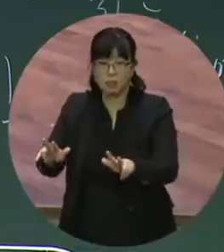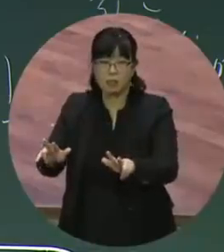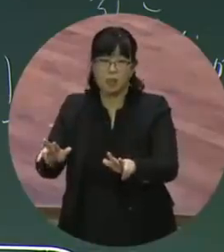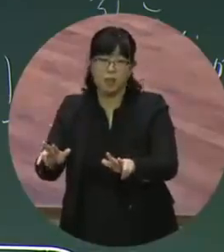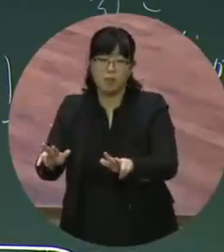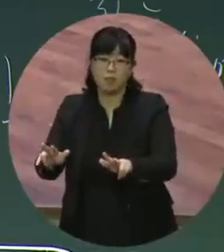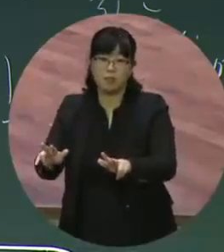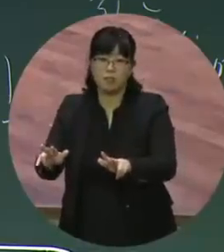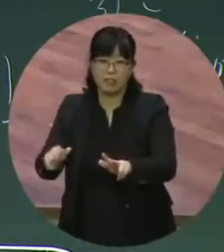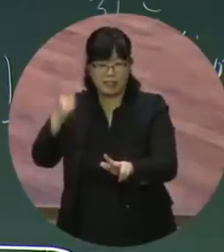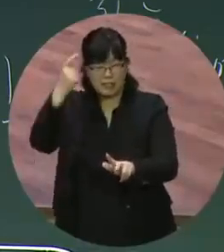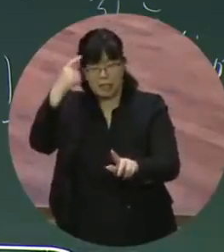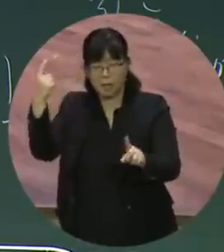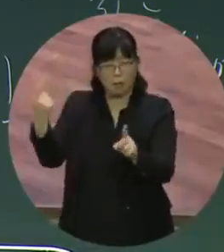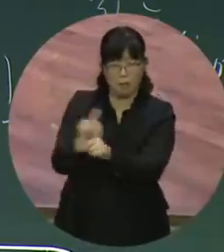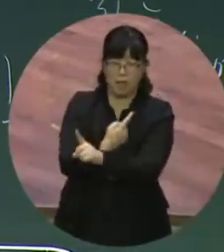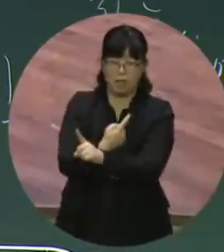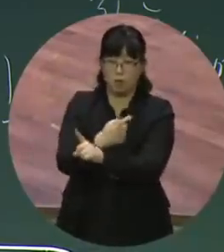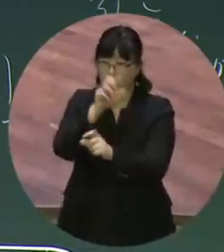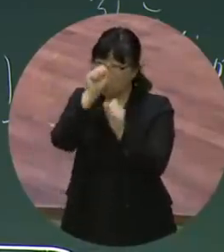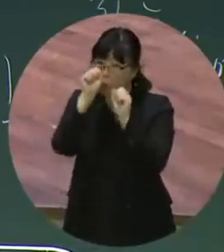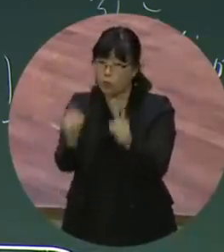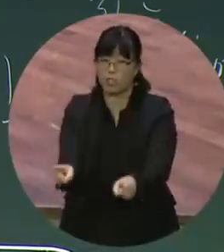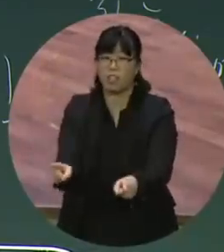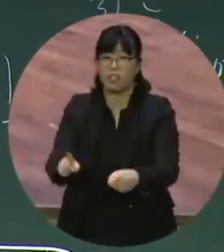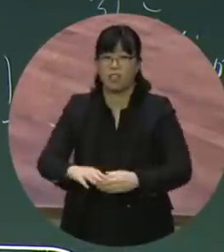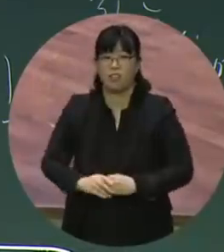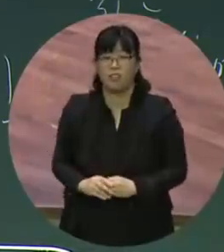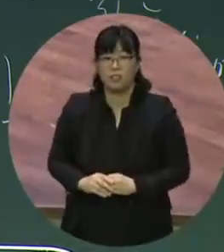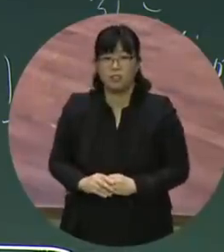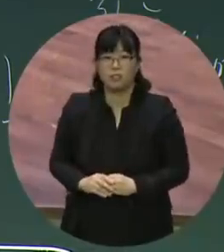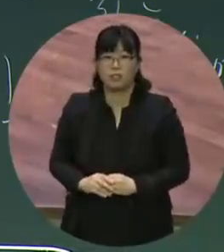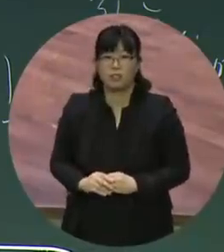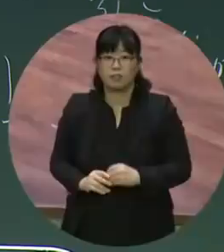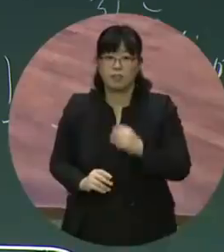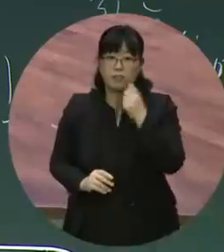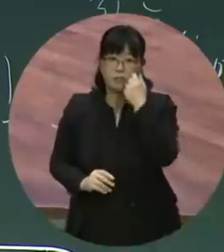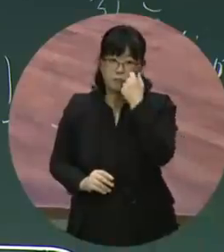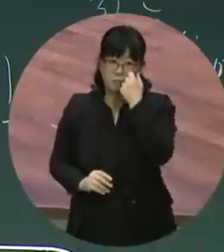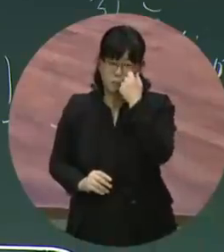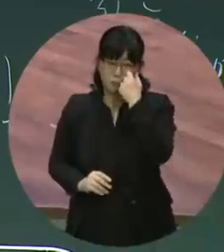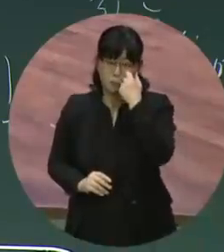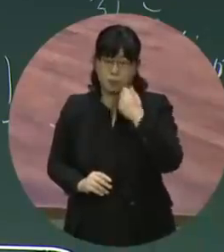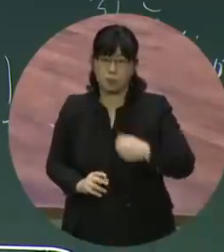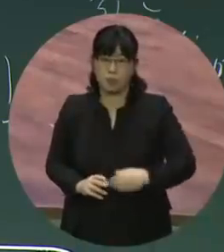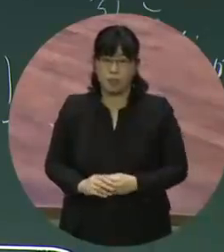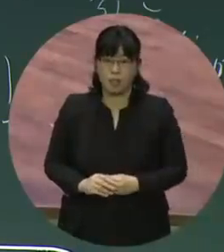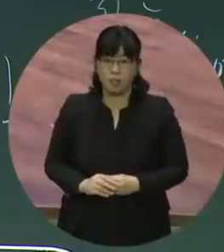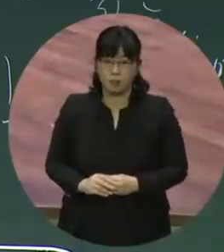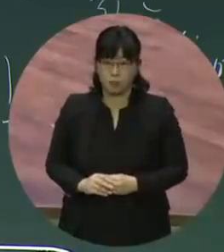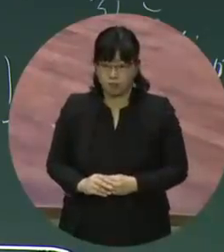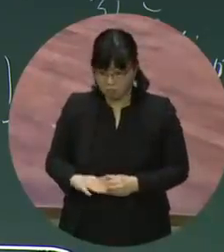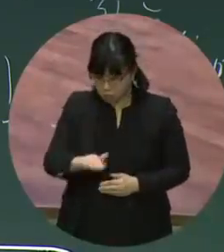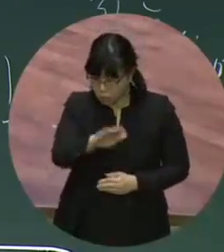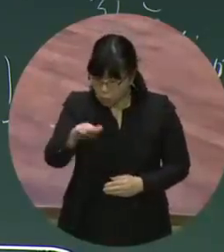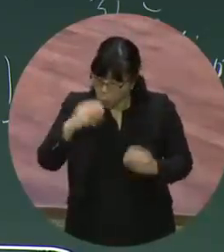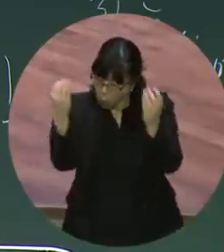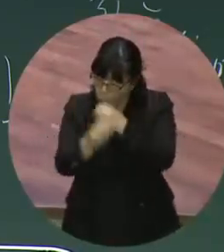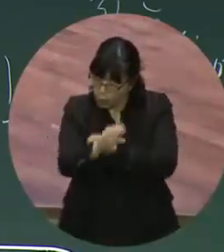왜 하나님 왜 교회는 그렇게 뭘 할 때마다 뭐 임직을 한다 뭘 하면 왜 자꾸 돈을 이야기하느냐.